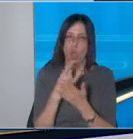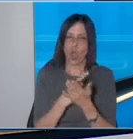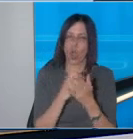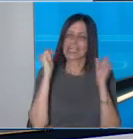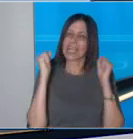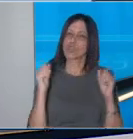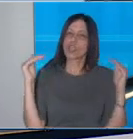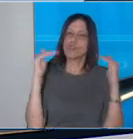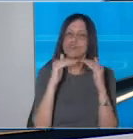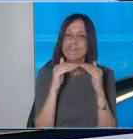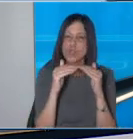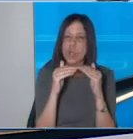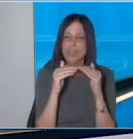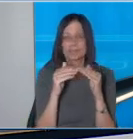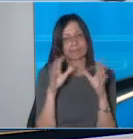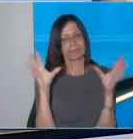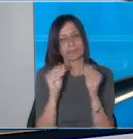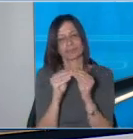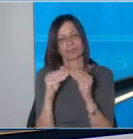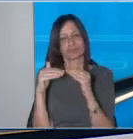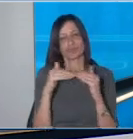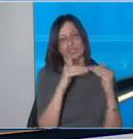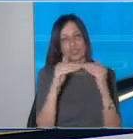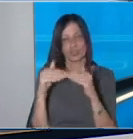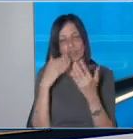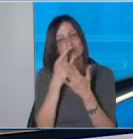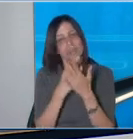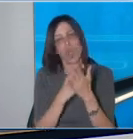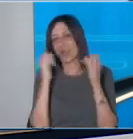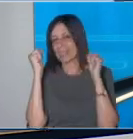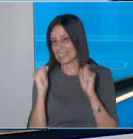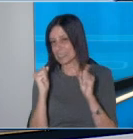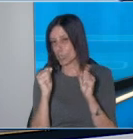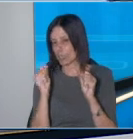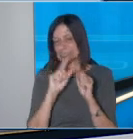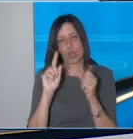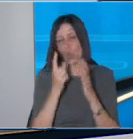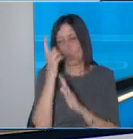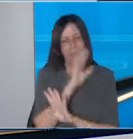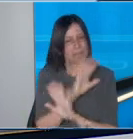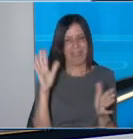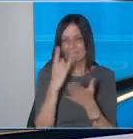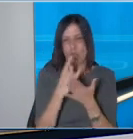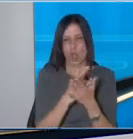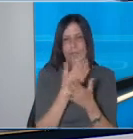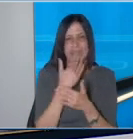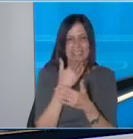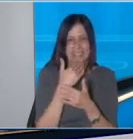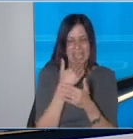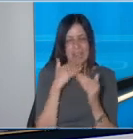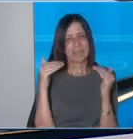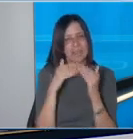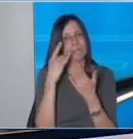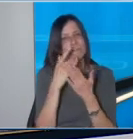יסוד השוויון למעשה מעגן את השוויון בחוק יסוד, מה שלא קורה כרגע באף חוק בישראל, על פי